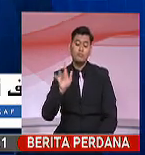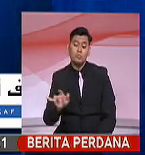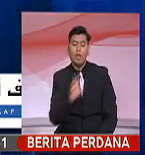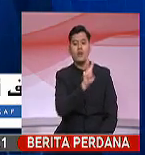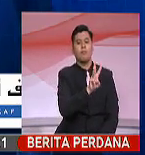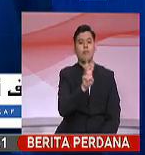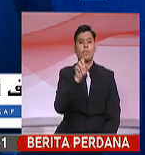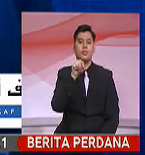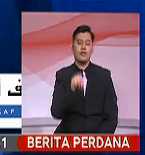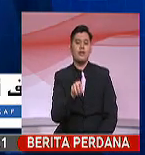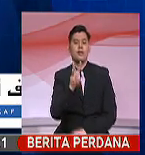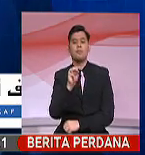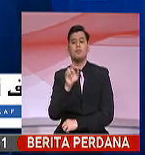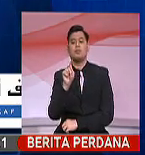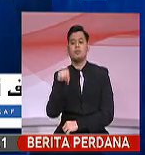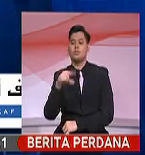di